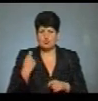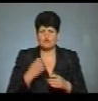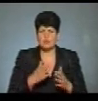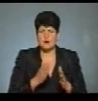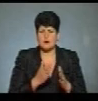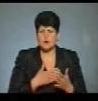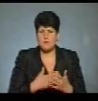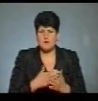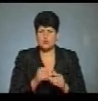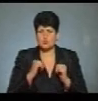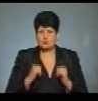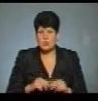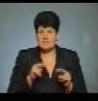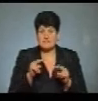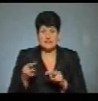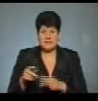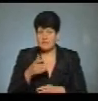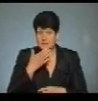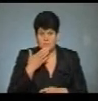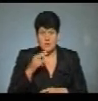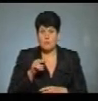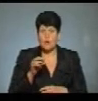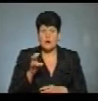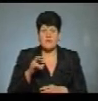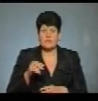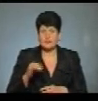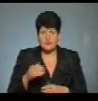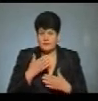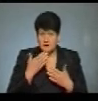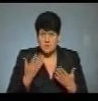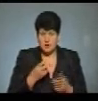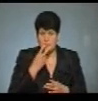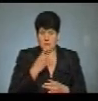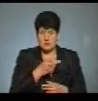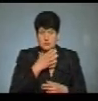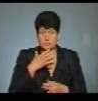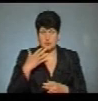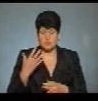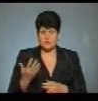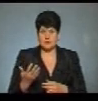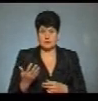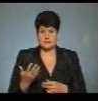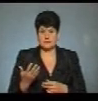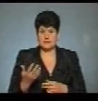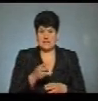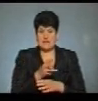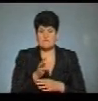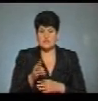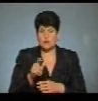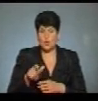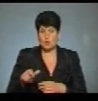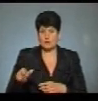спокою, свідків нема. Понятих нема. От ми бачимо багато на відео